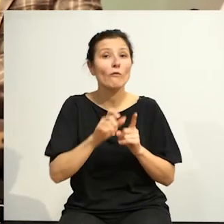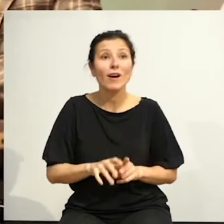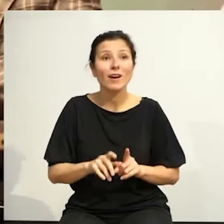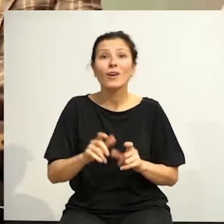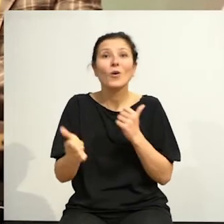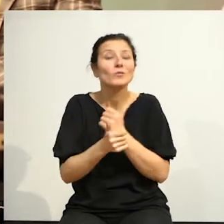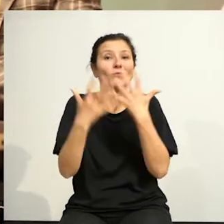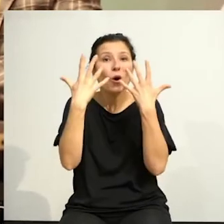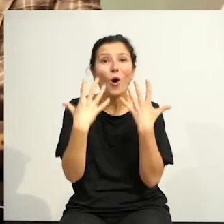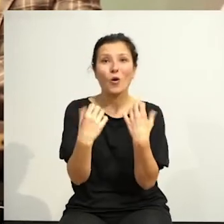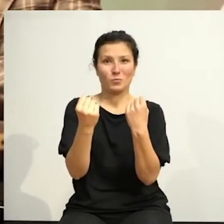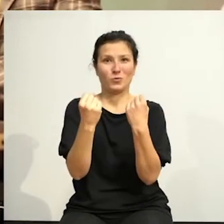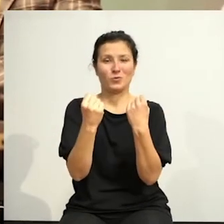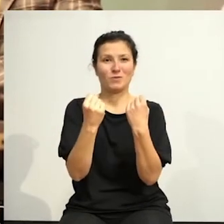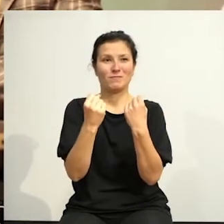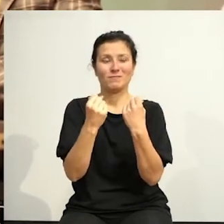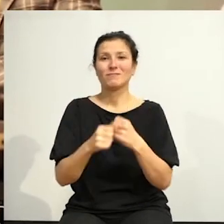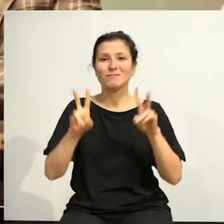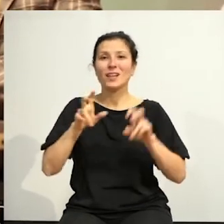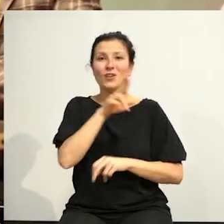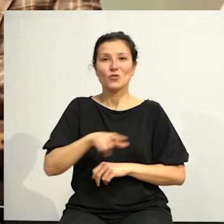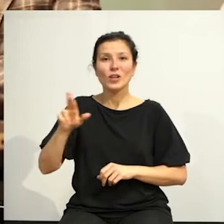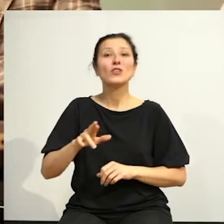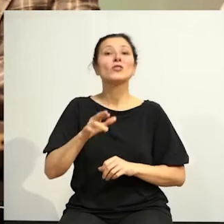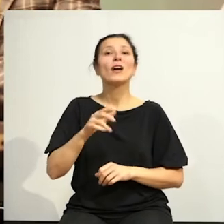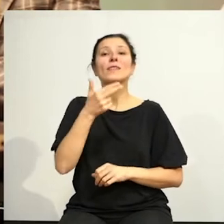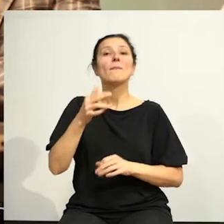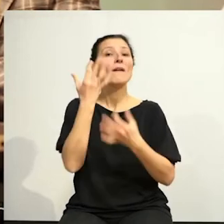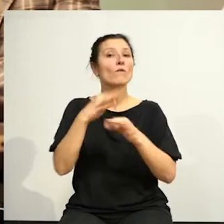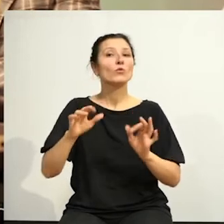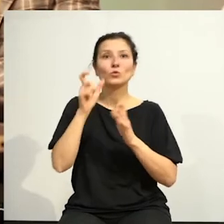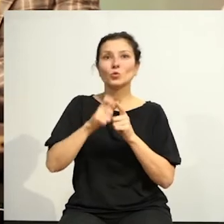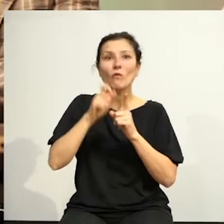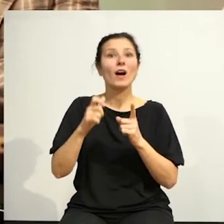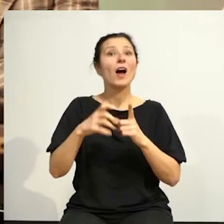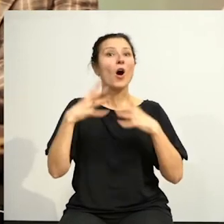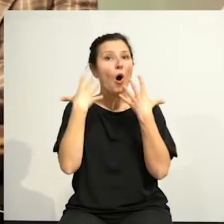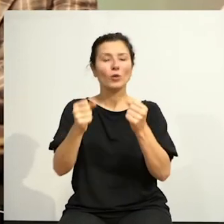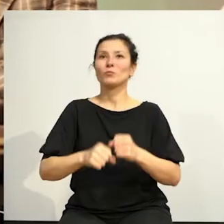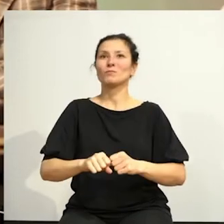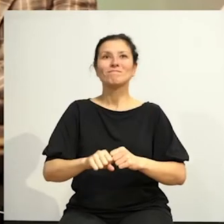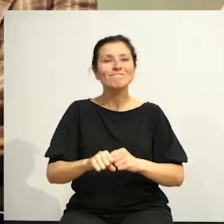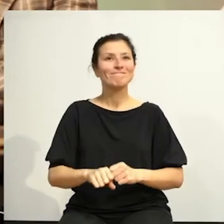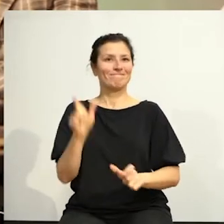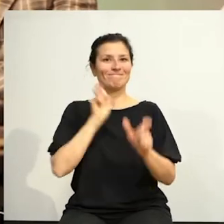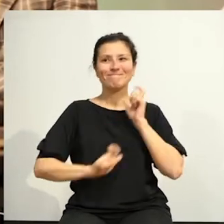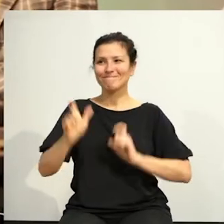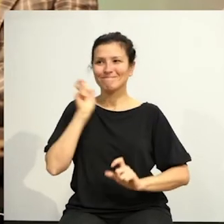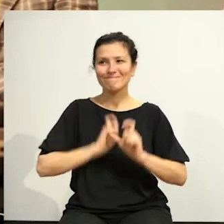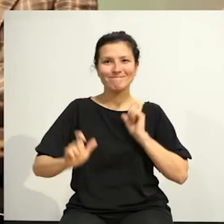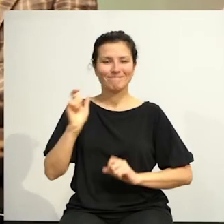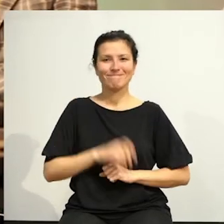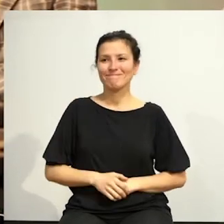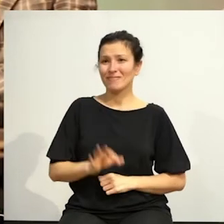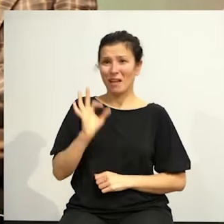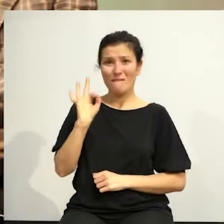Odbiór rzeczy o wolności słowa w salonie jest entuzjastyczny. Jest entuzjastyczny, czyli jego